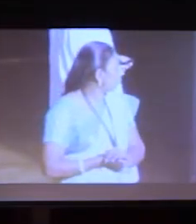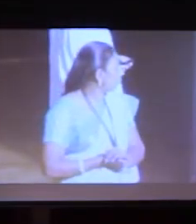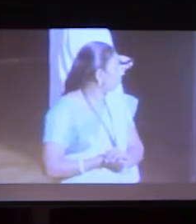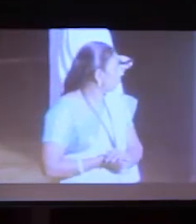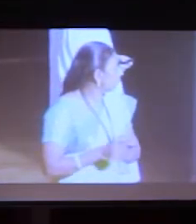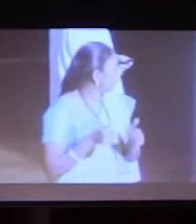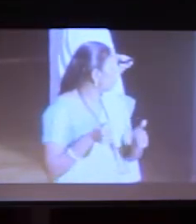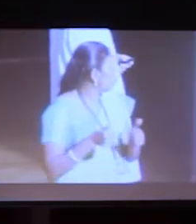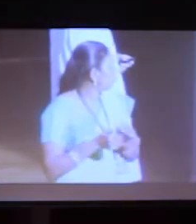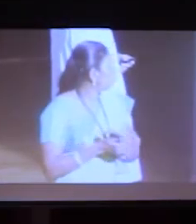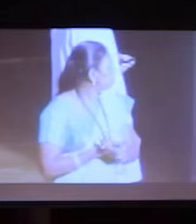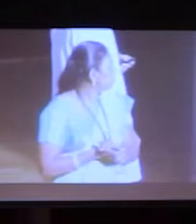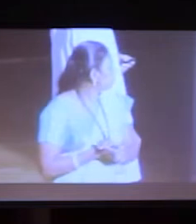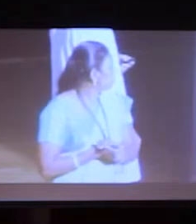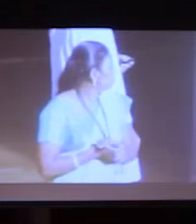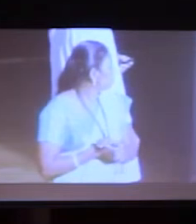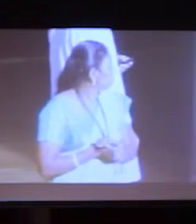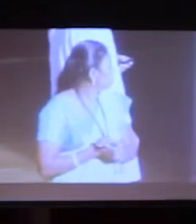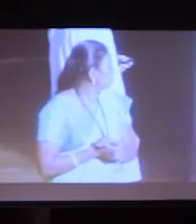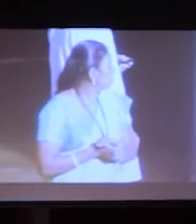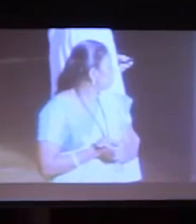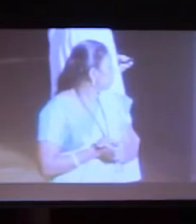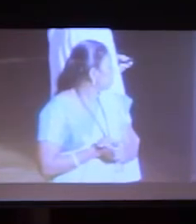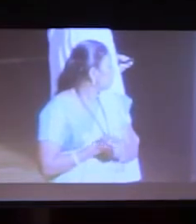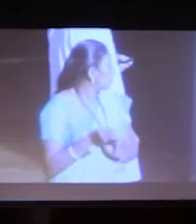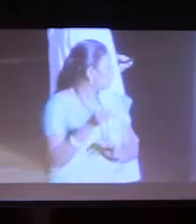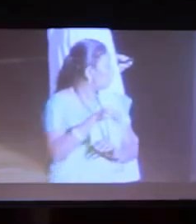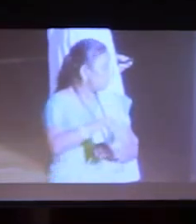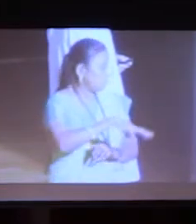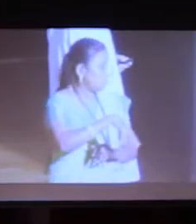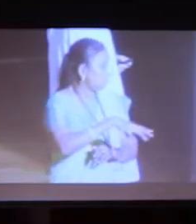ഓക്കേ. എല്ലാത്തിലും എന്തൊക്കെ ഇട്ടുണ്ട്?